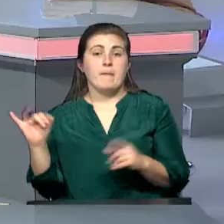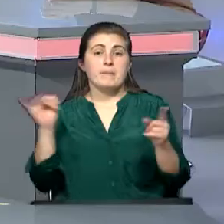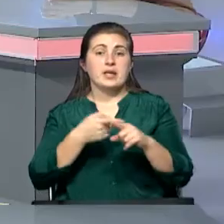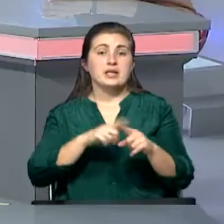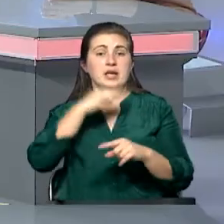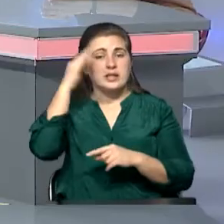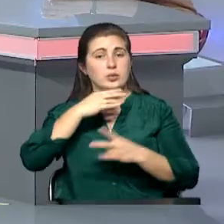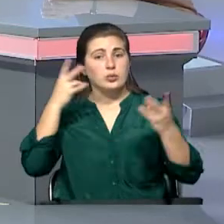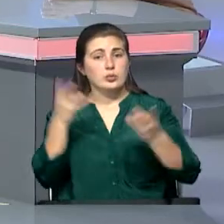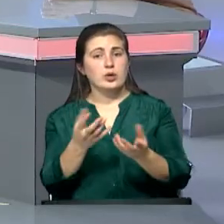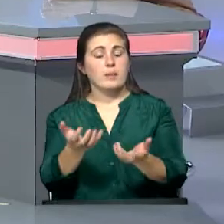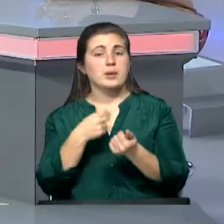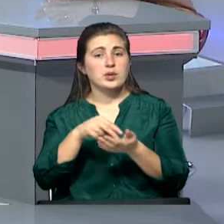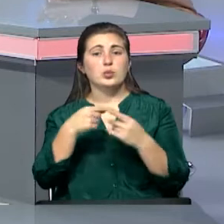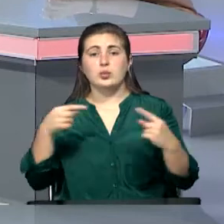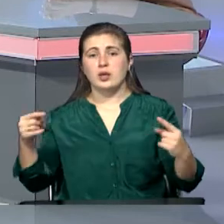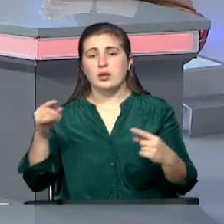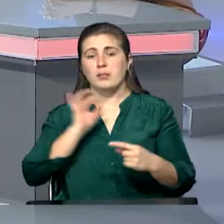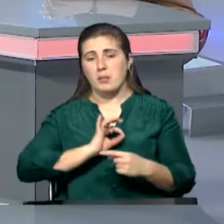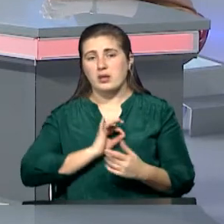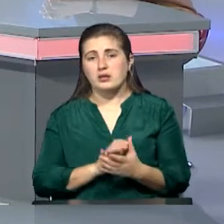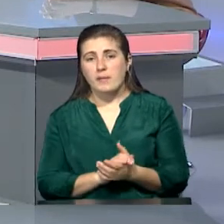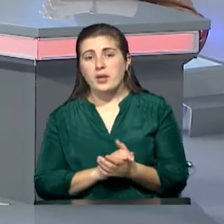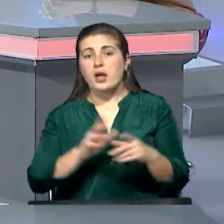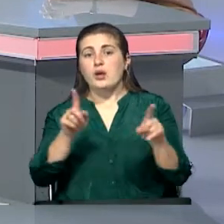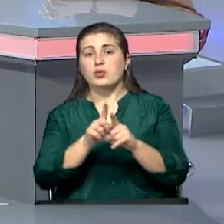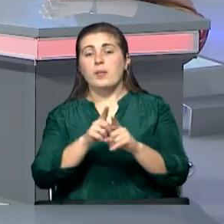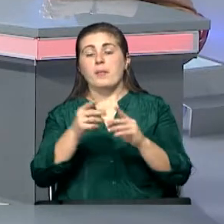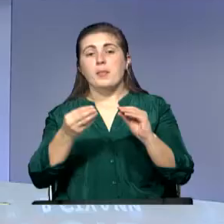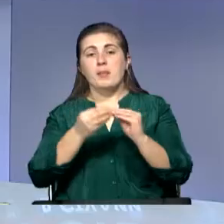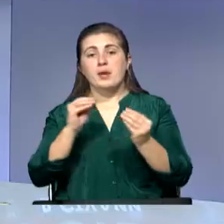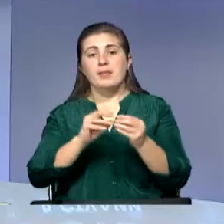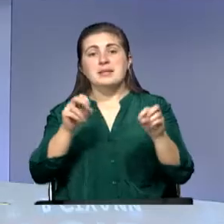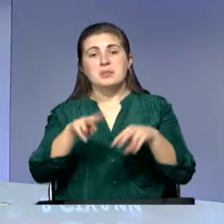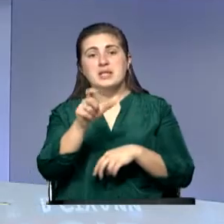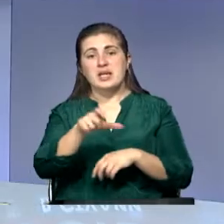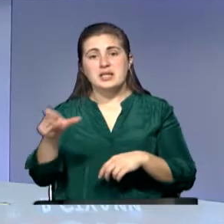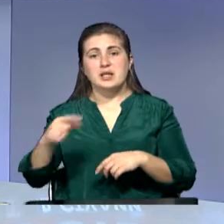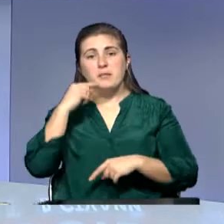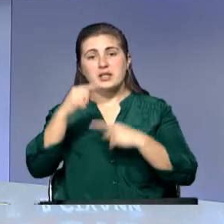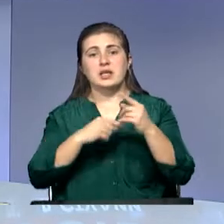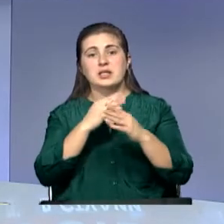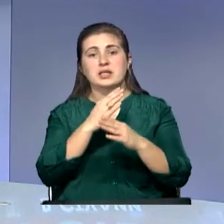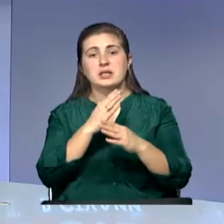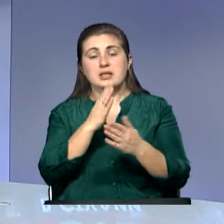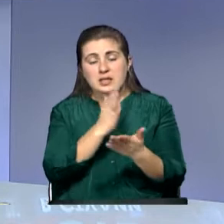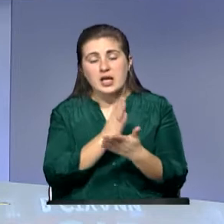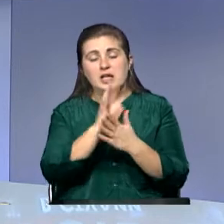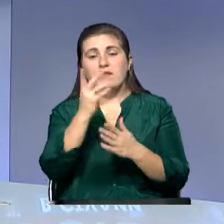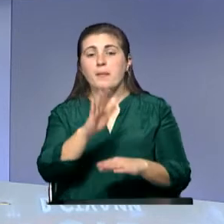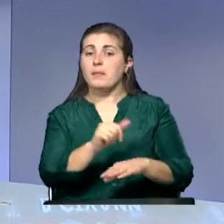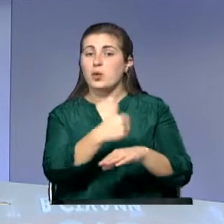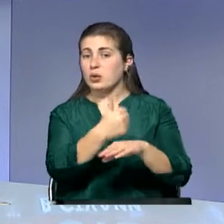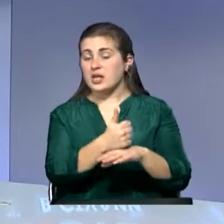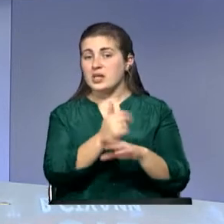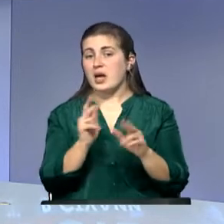родителям нужно приобретать другие препараты. Но все же проблема со специалистами стоит, наверное, в приоритете. И